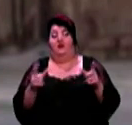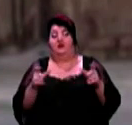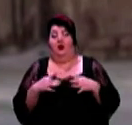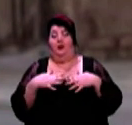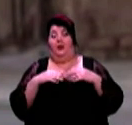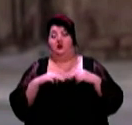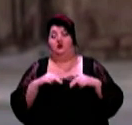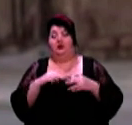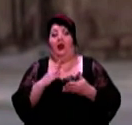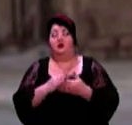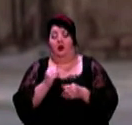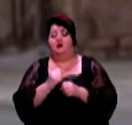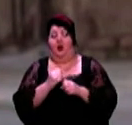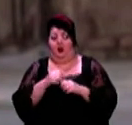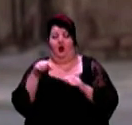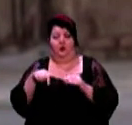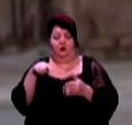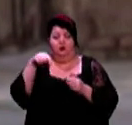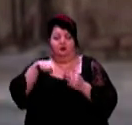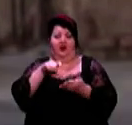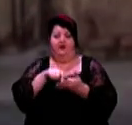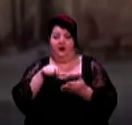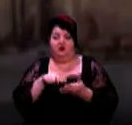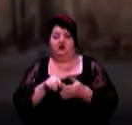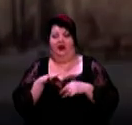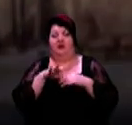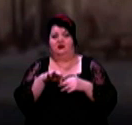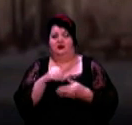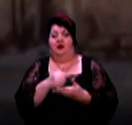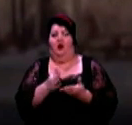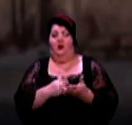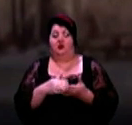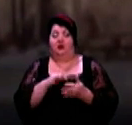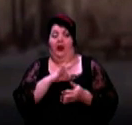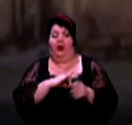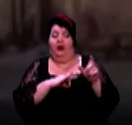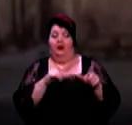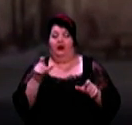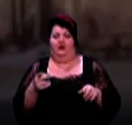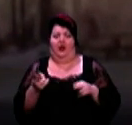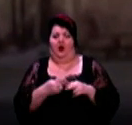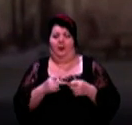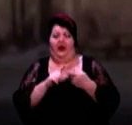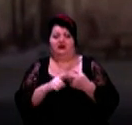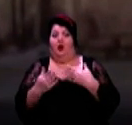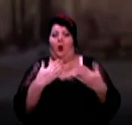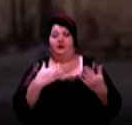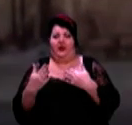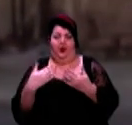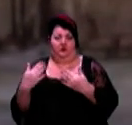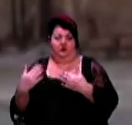працівники знаходяться на роботі, в приміщеннях, здійснюють обслуговування клієнтів, але без безпосереднього фізичного